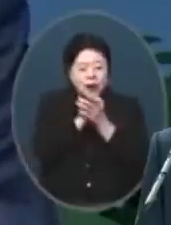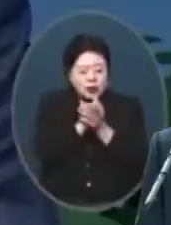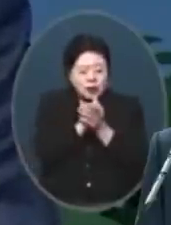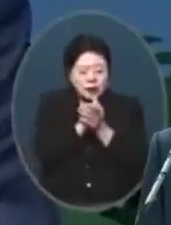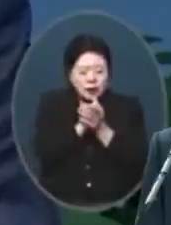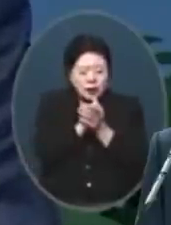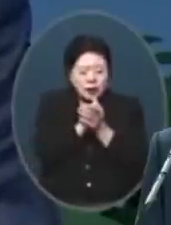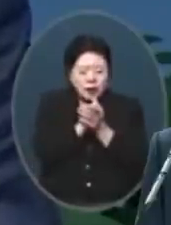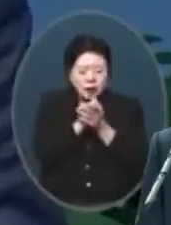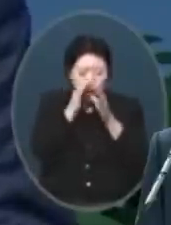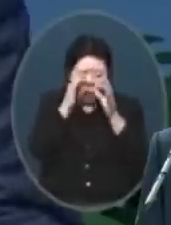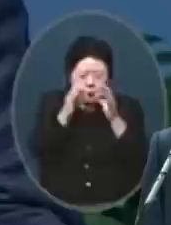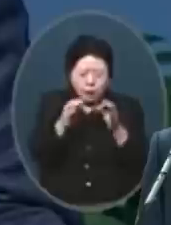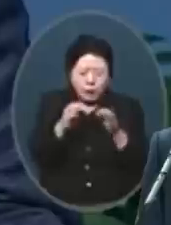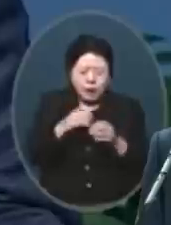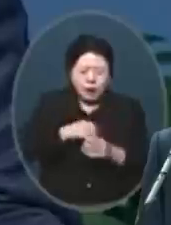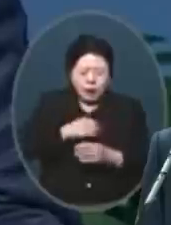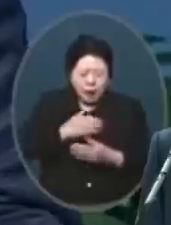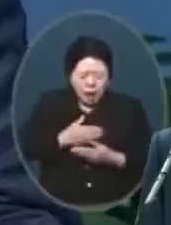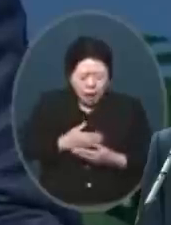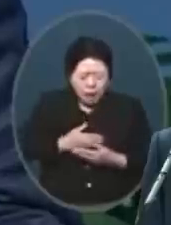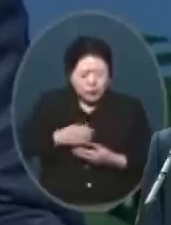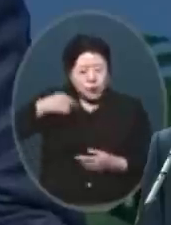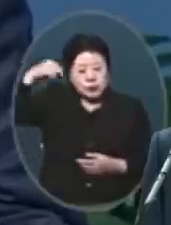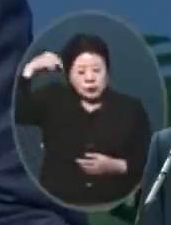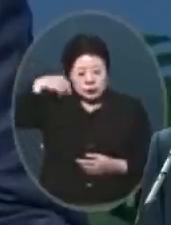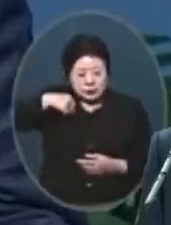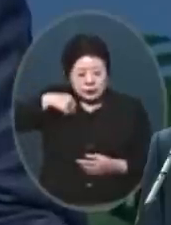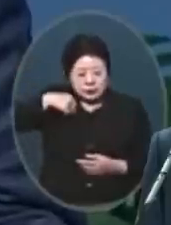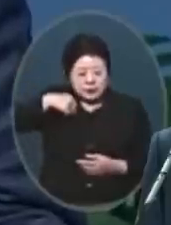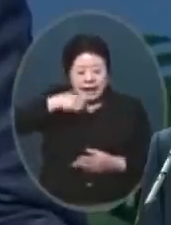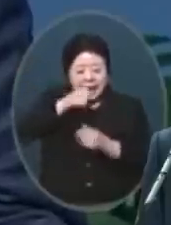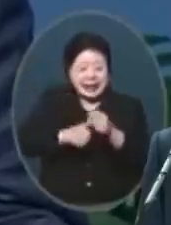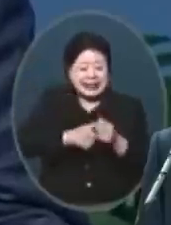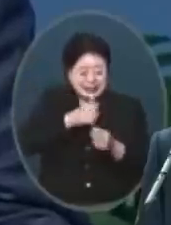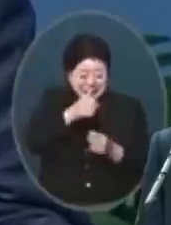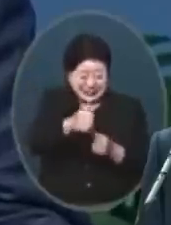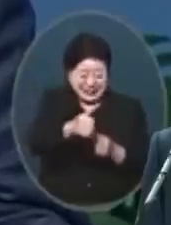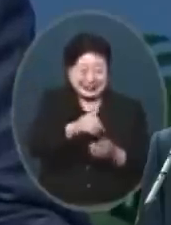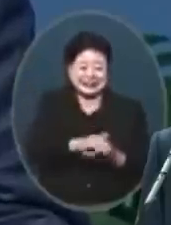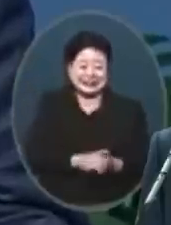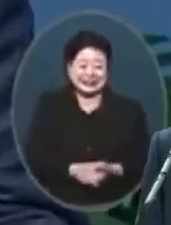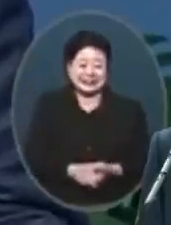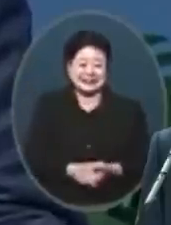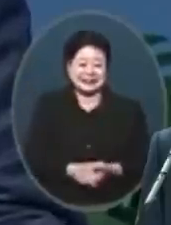기도에 감동을 느꼈어요. 하나님이